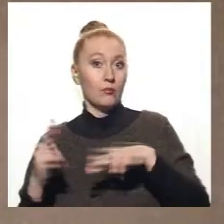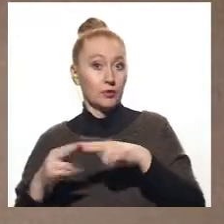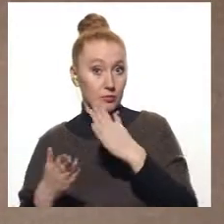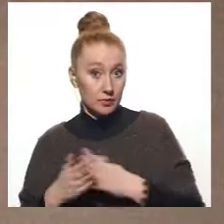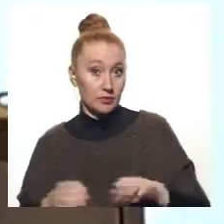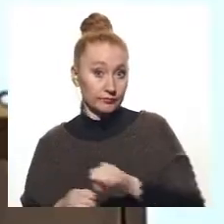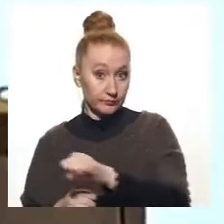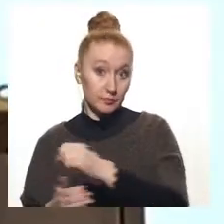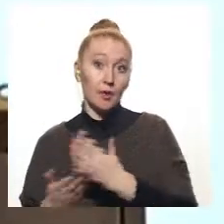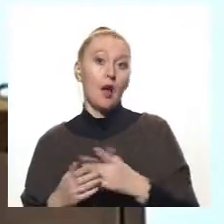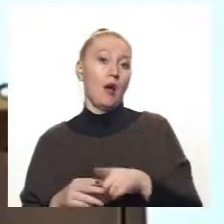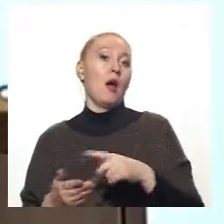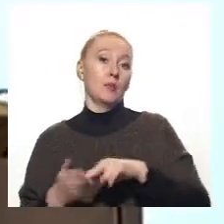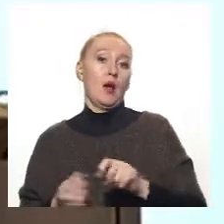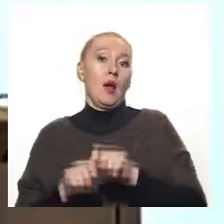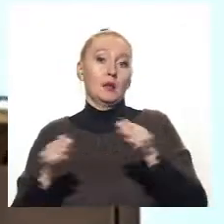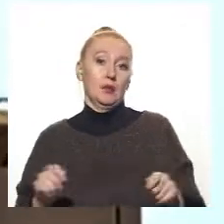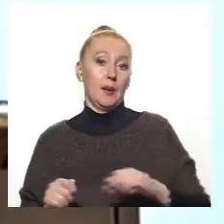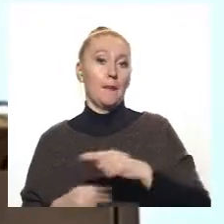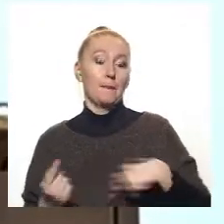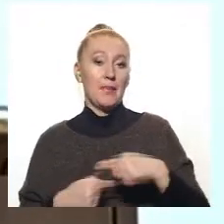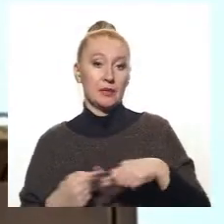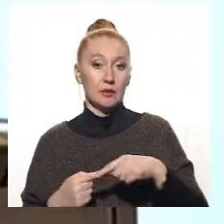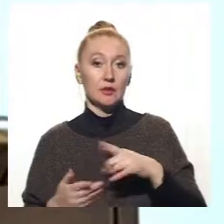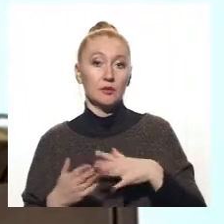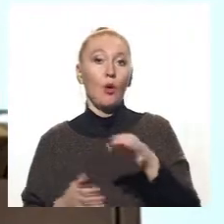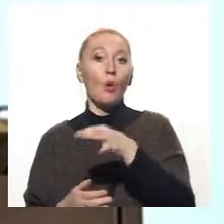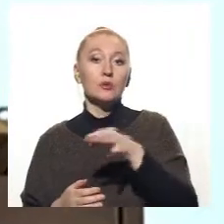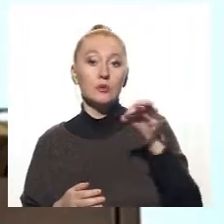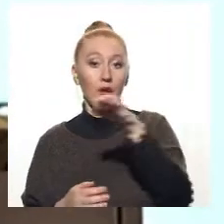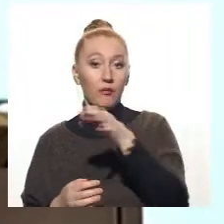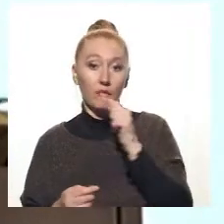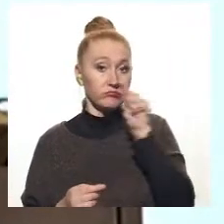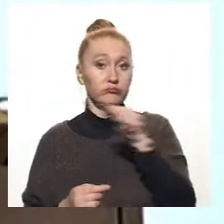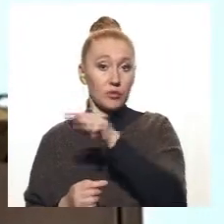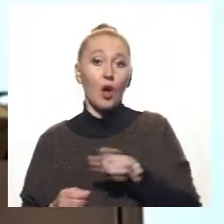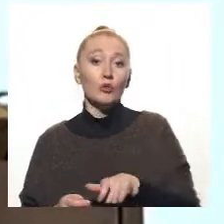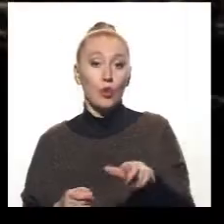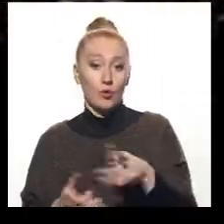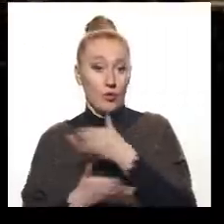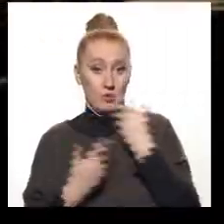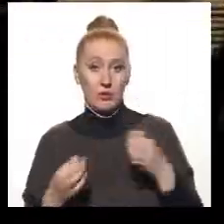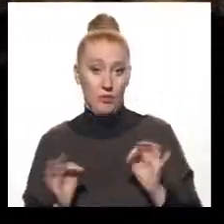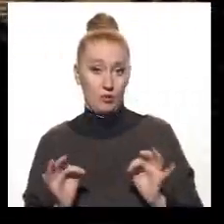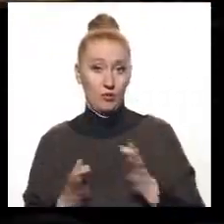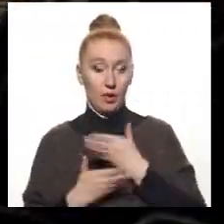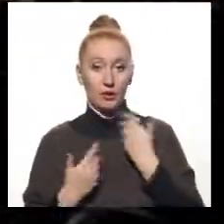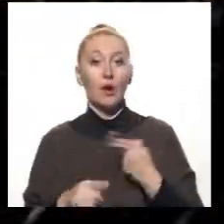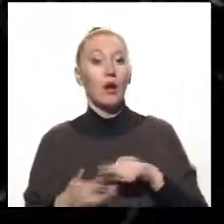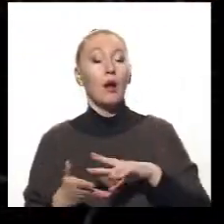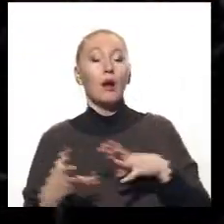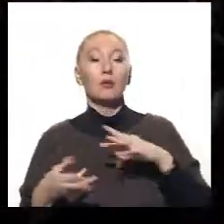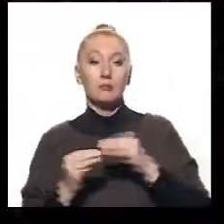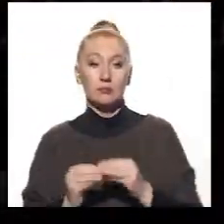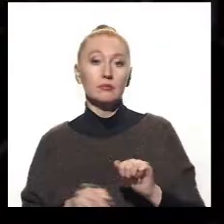магазини. У нас є окремі регіони, це міста, острови, до яких просто не можна дістатися, немає жодної нормальної дороги. Загалом цього року